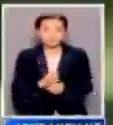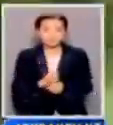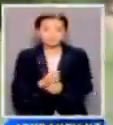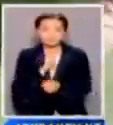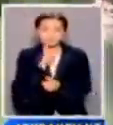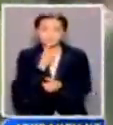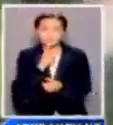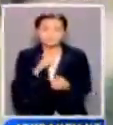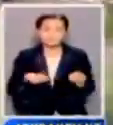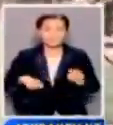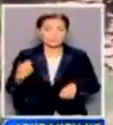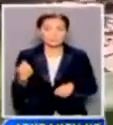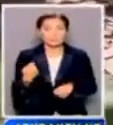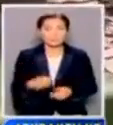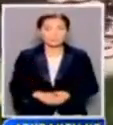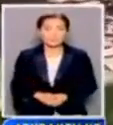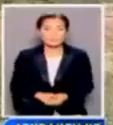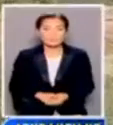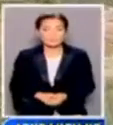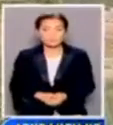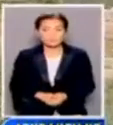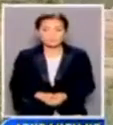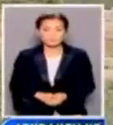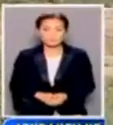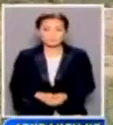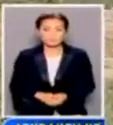создает проблемы для предпринимателей.